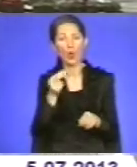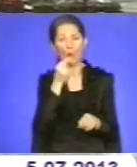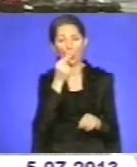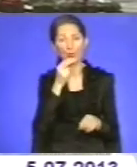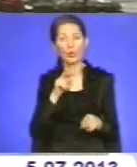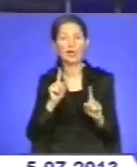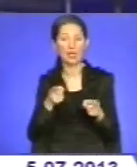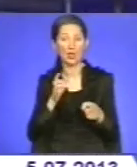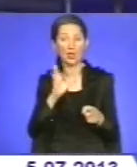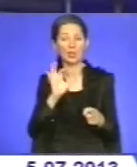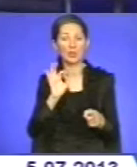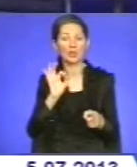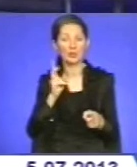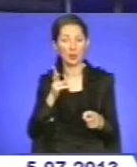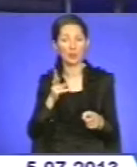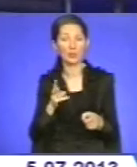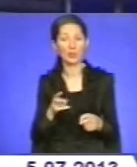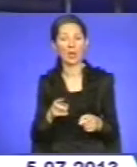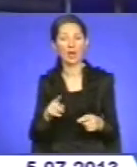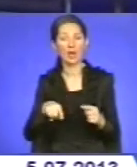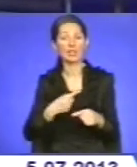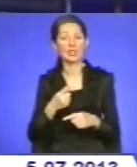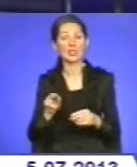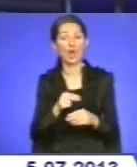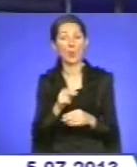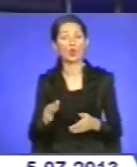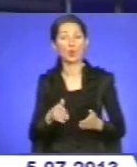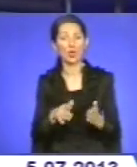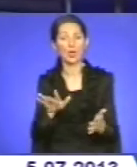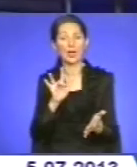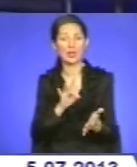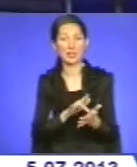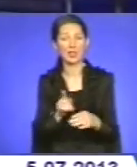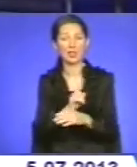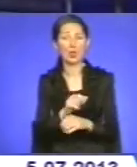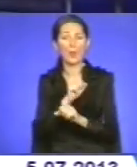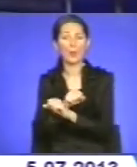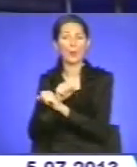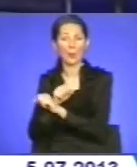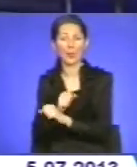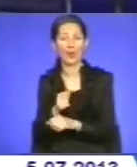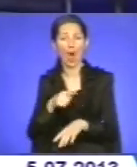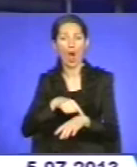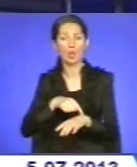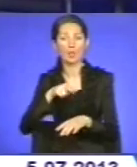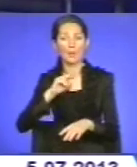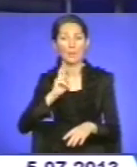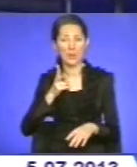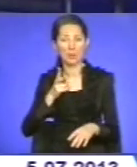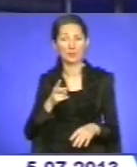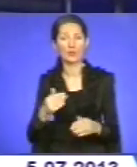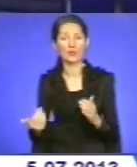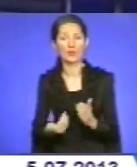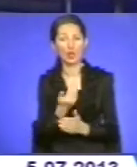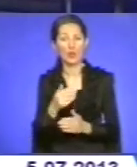сока. Через ремонт доріг центр Тернополя завмирає в заторах у години пік. Наразі відновлюють покриття